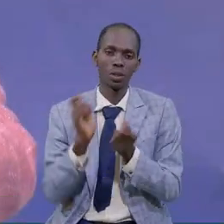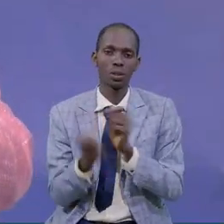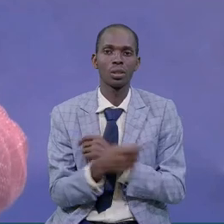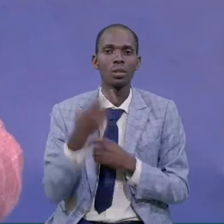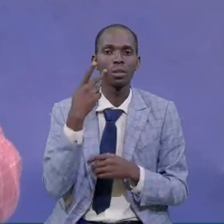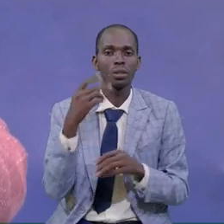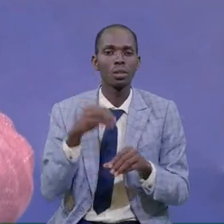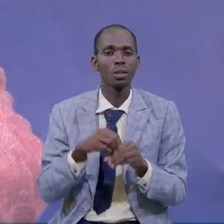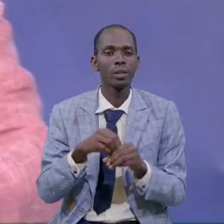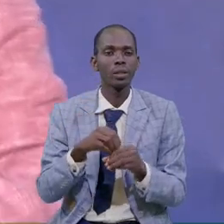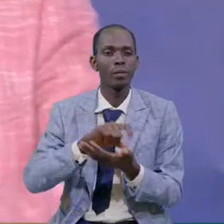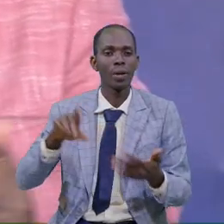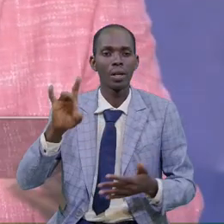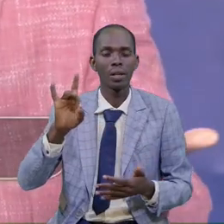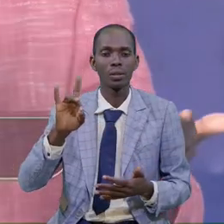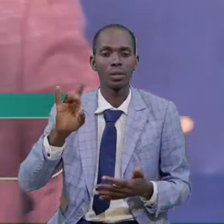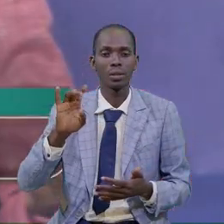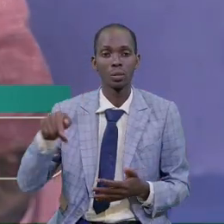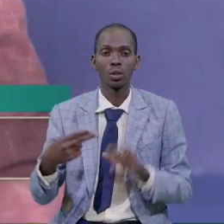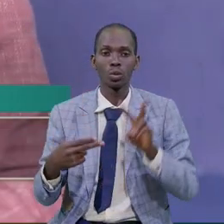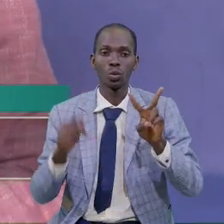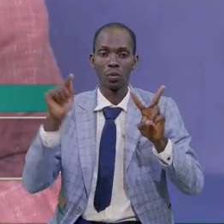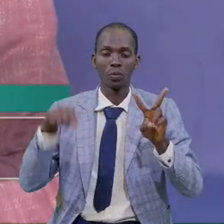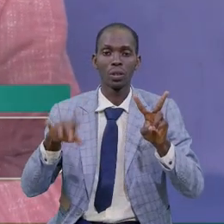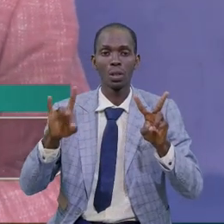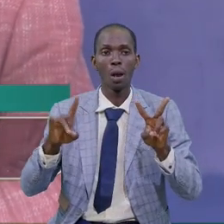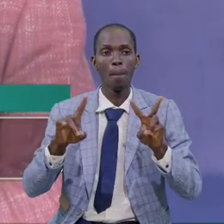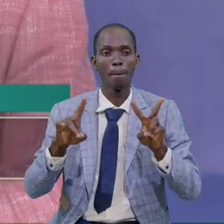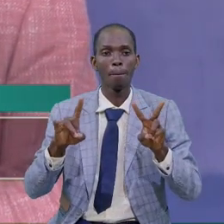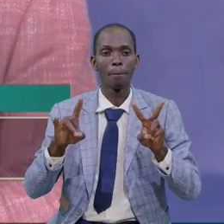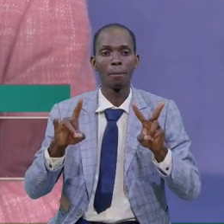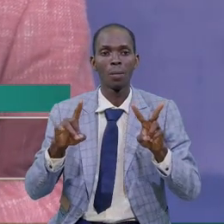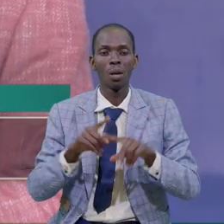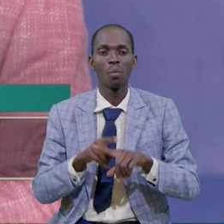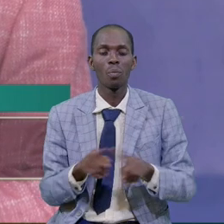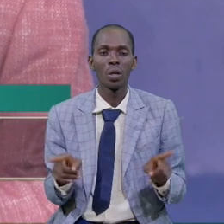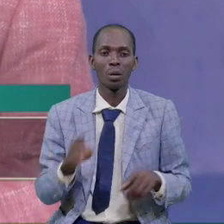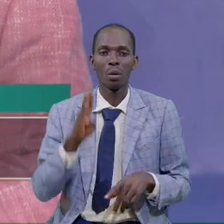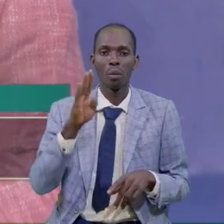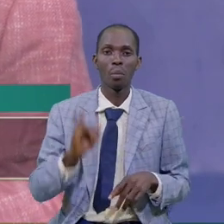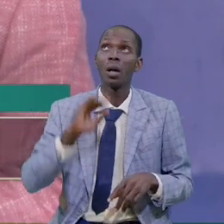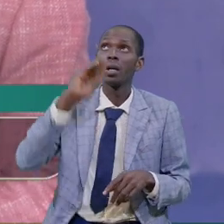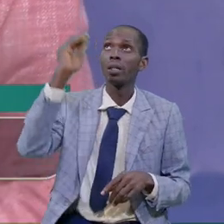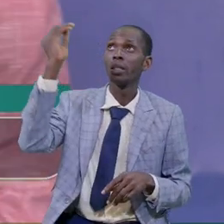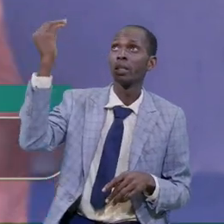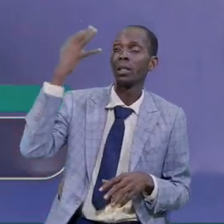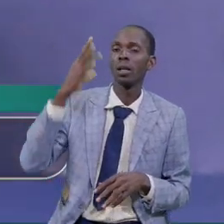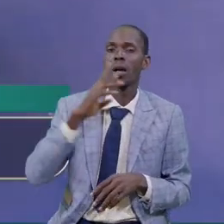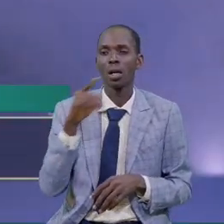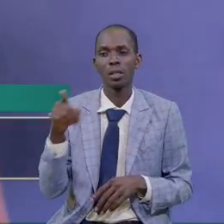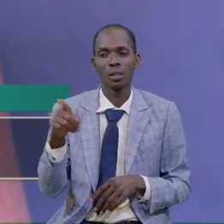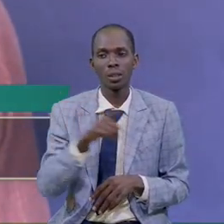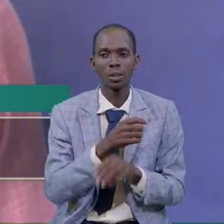Verset 8 dit, car c'est par la grâce que vous êtes sauvés. Seigneur, qu'est-ce que tu me